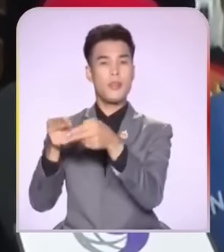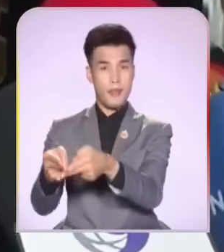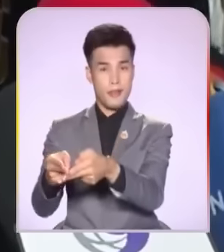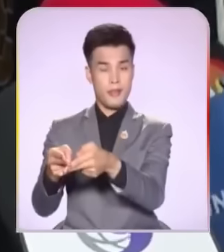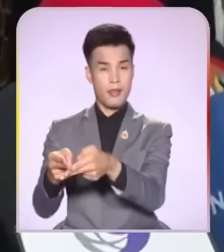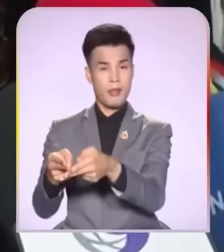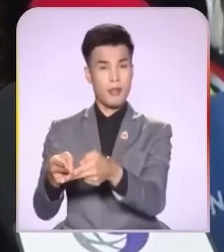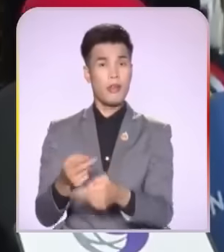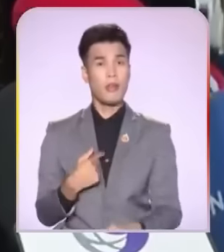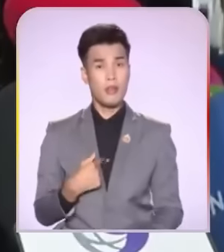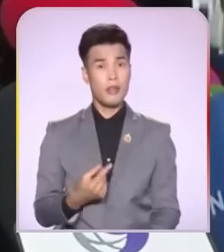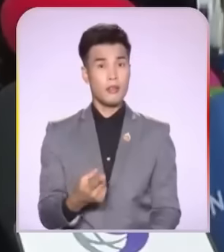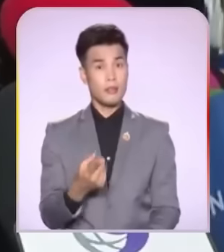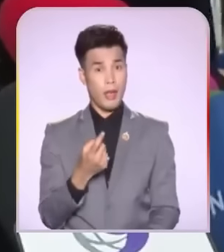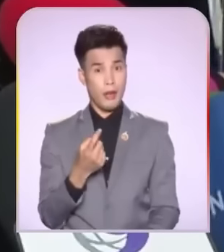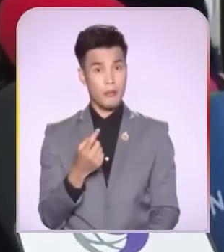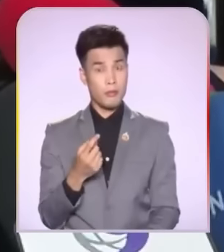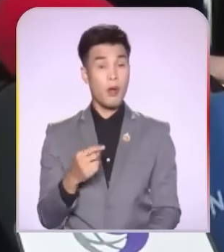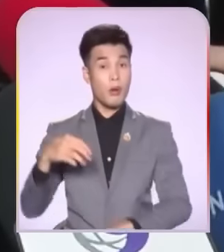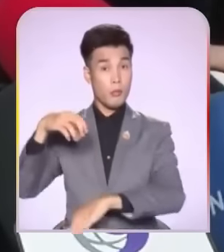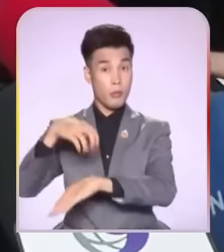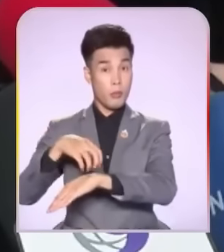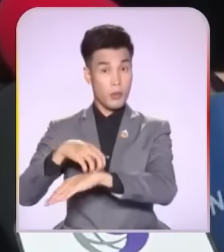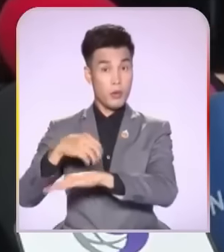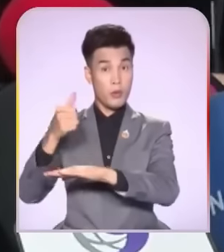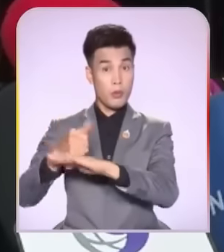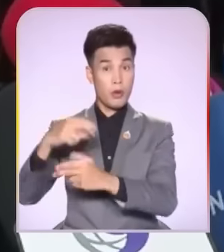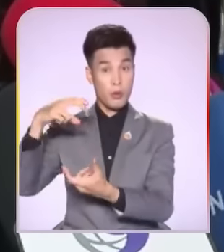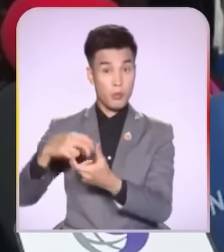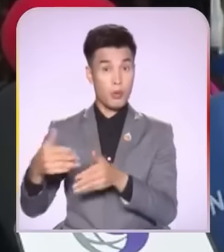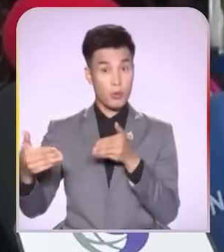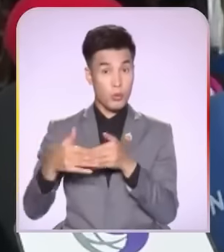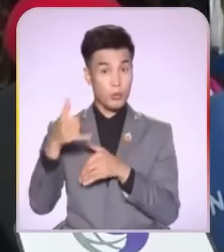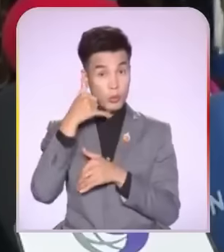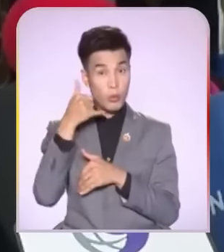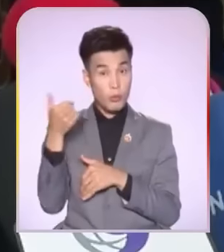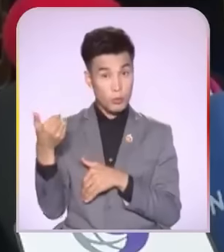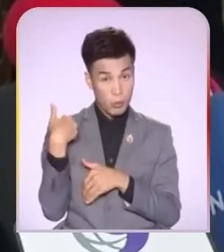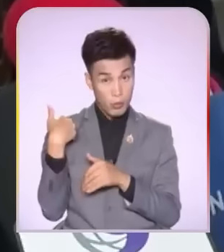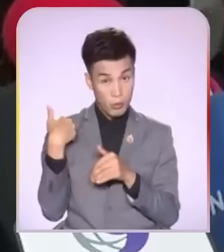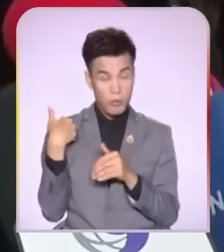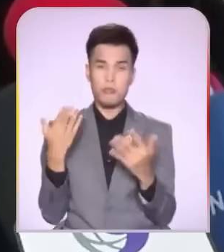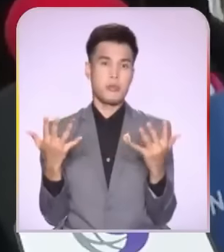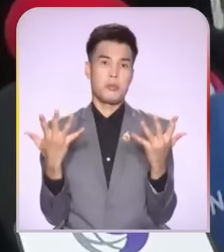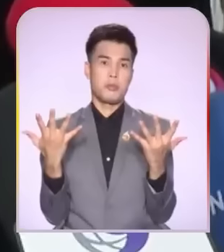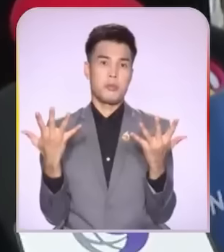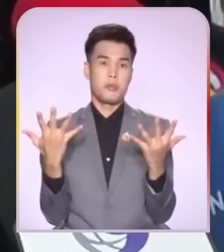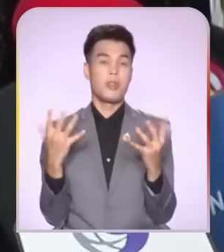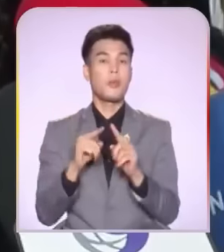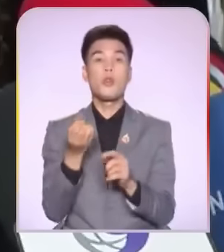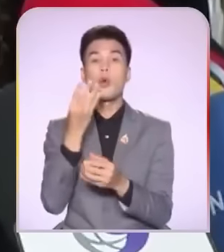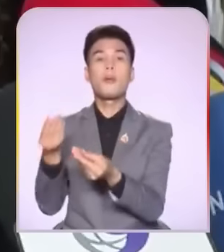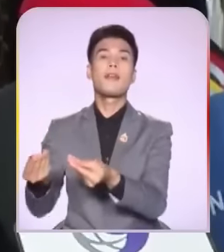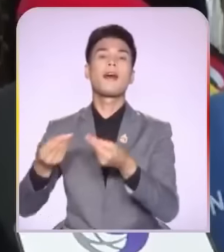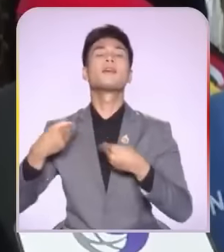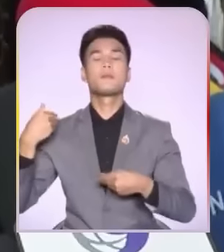านะครับว่าเราถามด้วยนะมีถามด้วยนะพลเอกประวิตรวงษ์สุวรรณหัวหน้าพรรคพลังประชารัฐได้ติดต่อมาหรือไม่คุณแพทองธารบอกว่าไม่ได้ติดต่อมาเลยนะแต่ส่งดอก